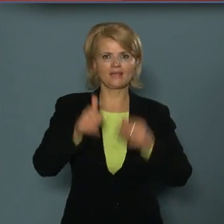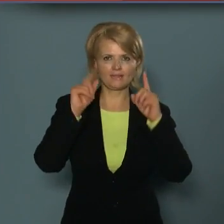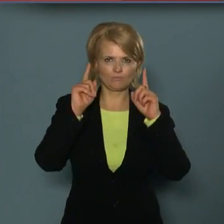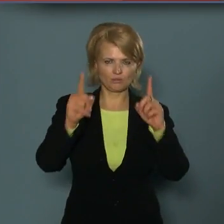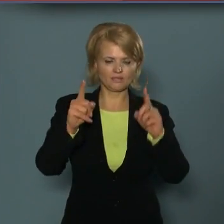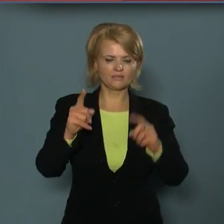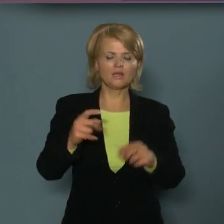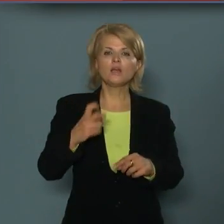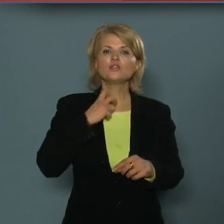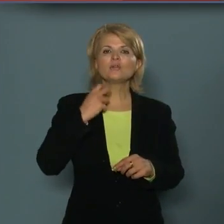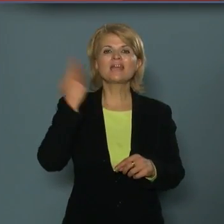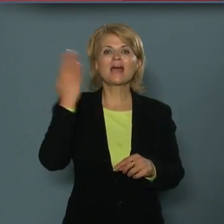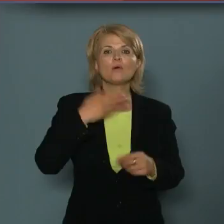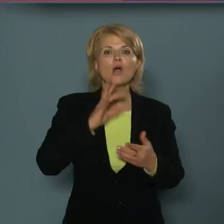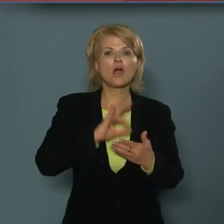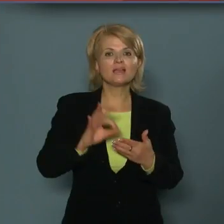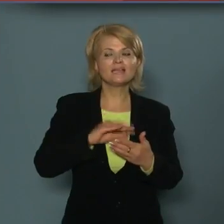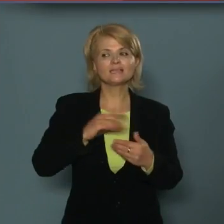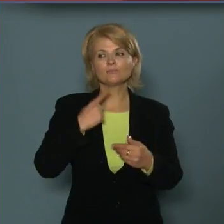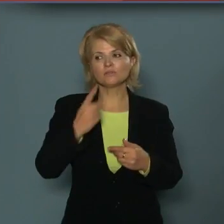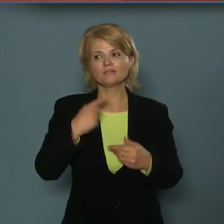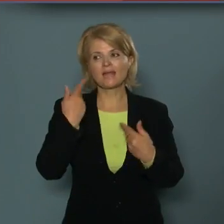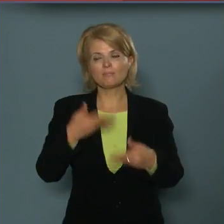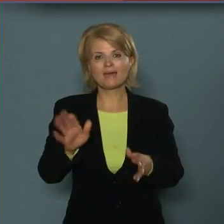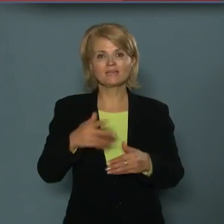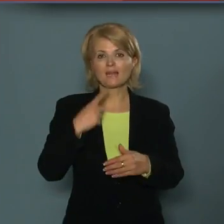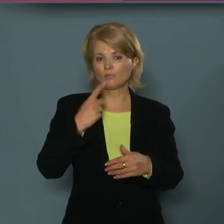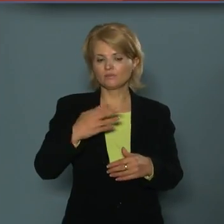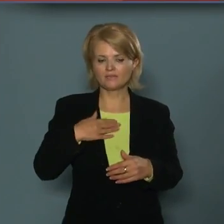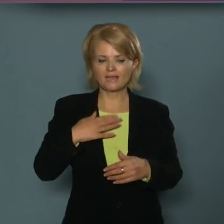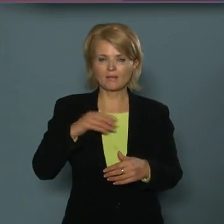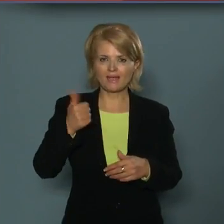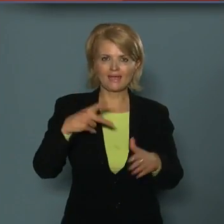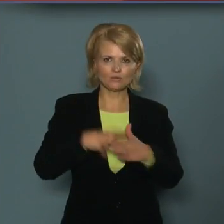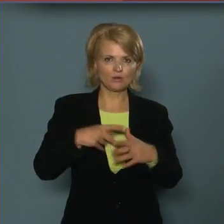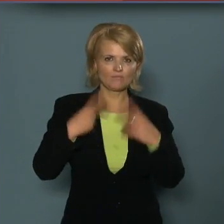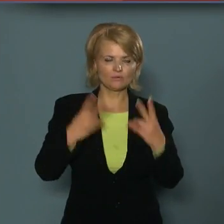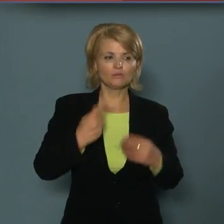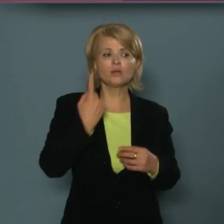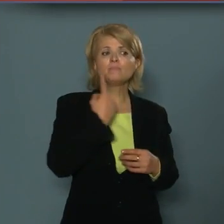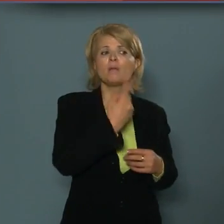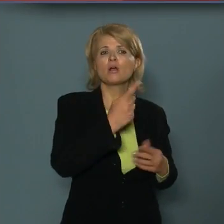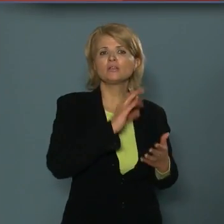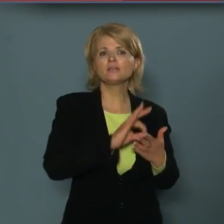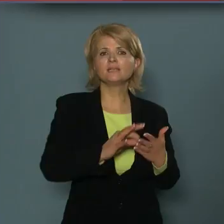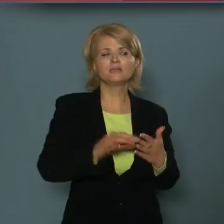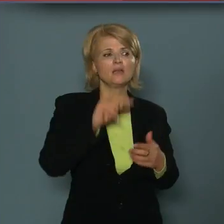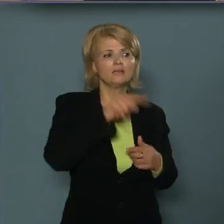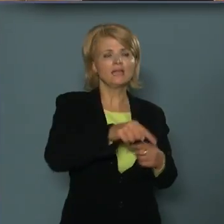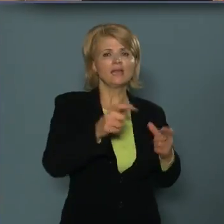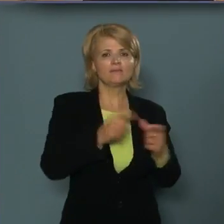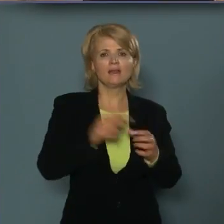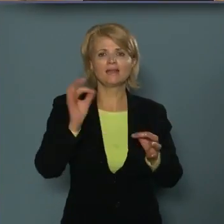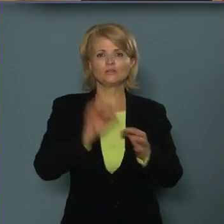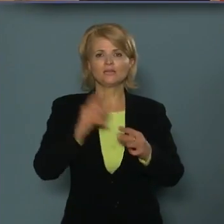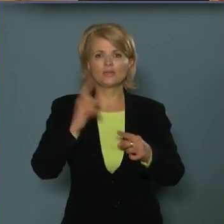idején. Gyurikám, ha írsz, de mondhatnám bárkinek, mondta nekem, egyet törekedjé. Magadat írd meg, a te veled történt apró